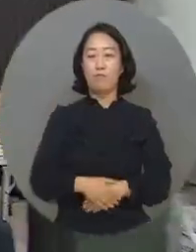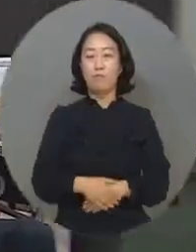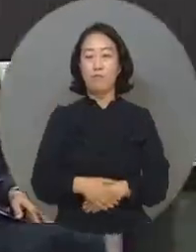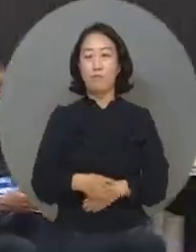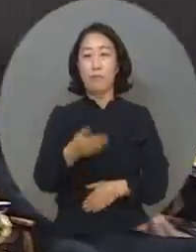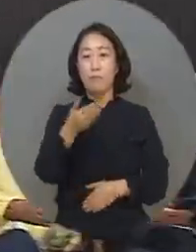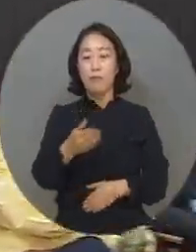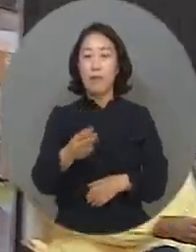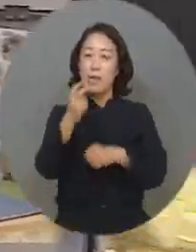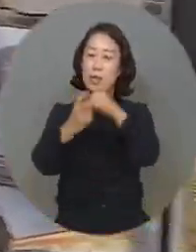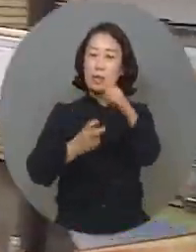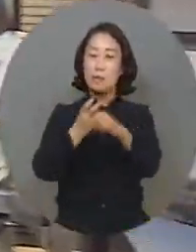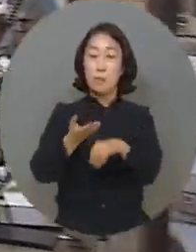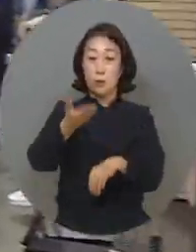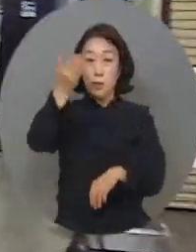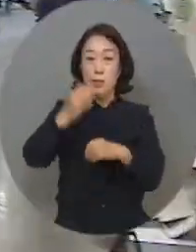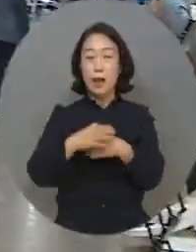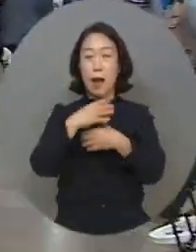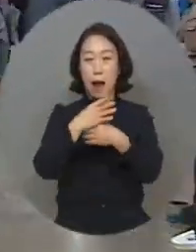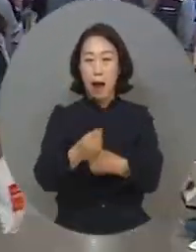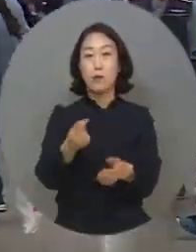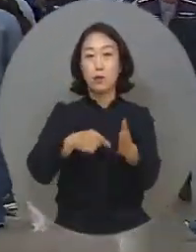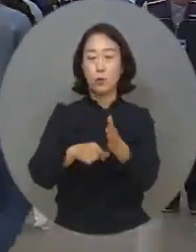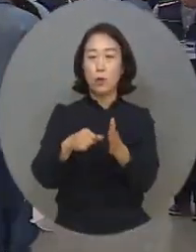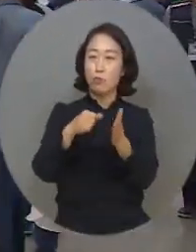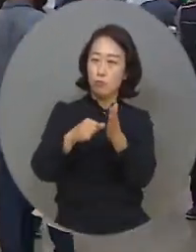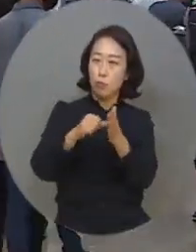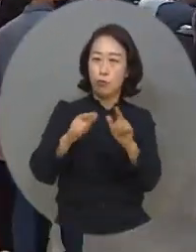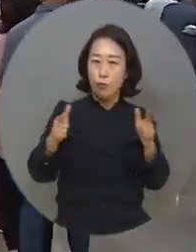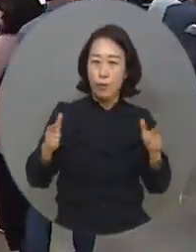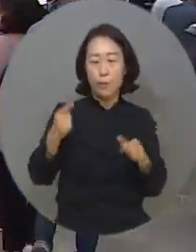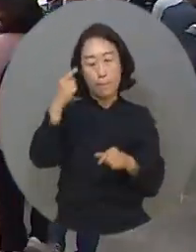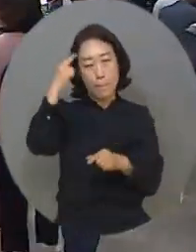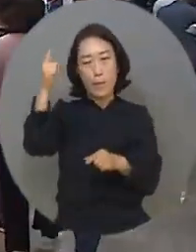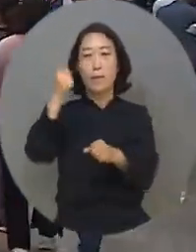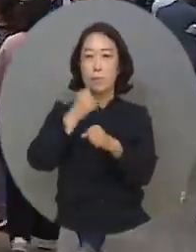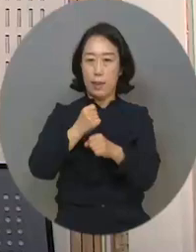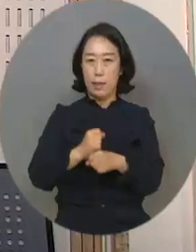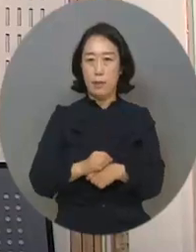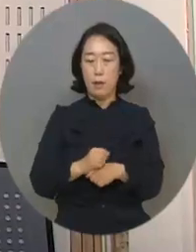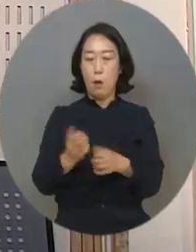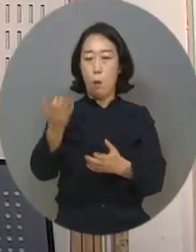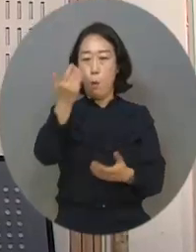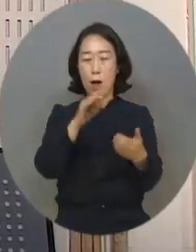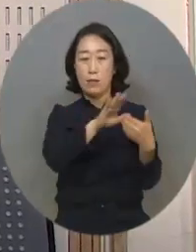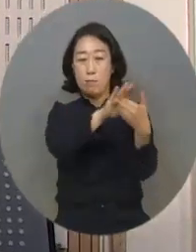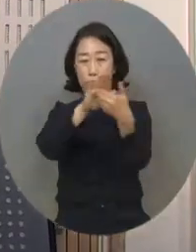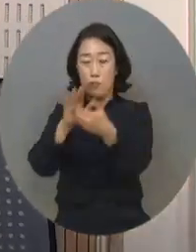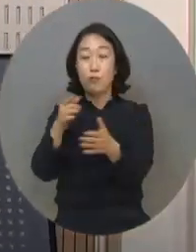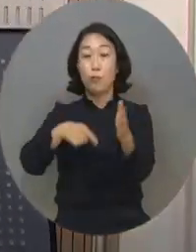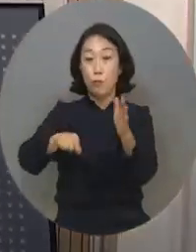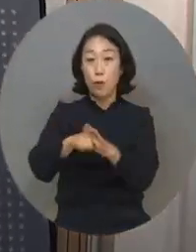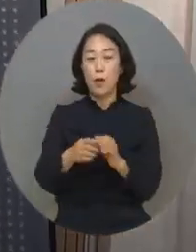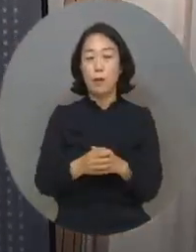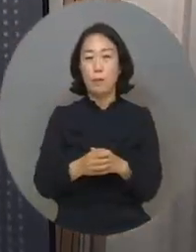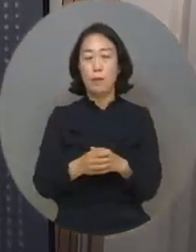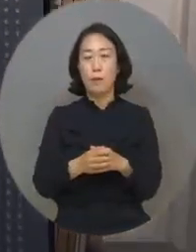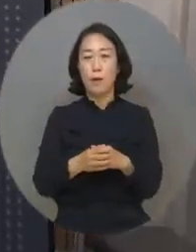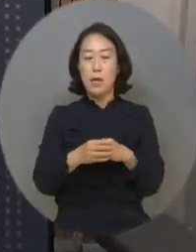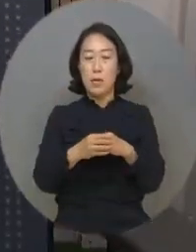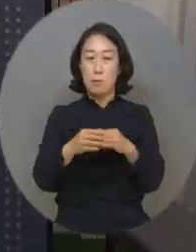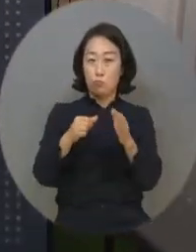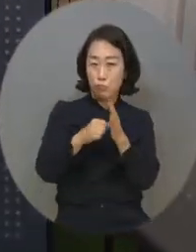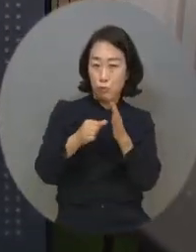씨엠코리아는 20여년간 안전을 위한 소재 개발을 이어왔습니다 현재 화재 확산을 방지하기 위한 흐뭇 단열재